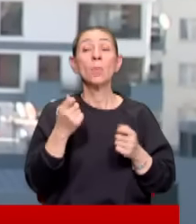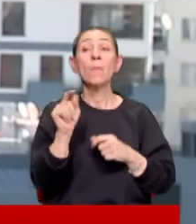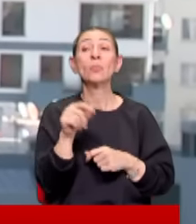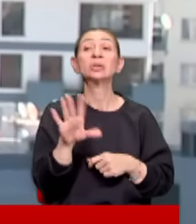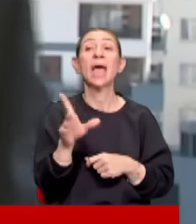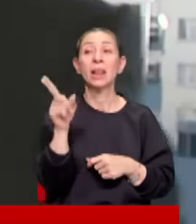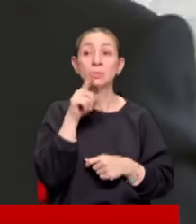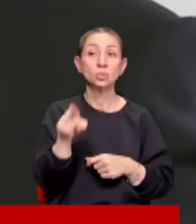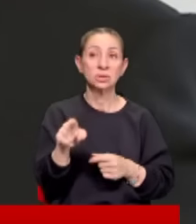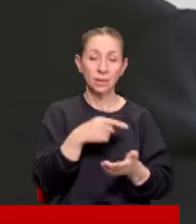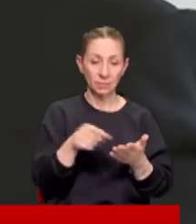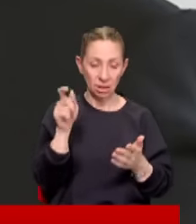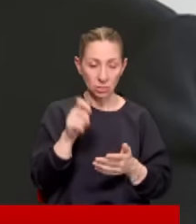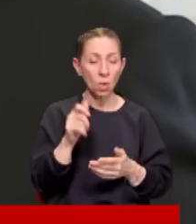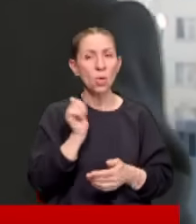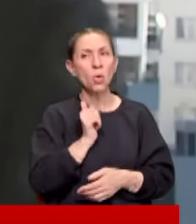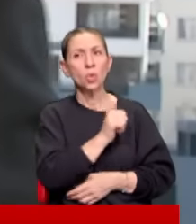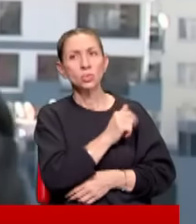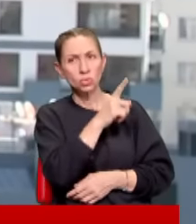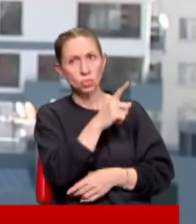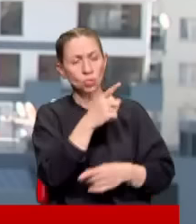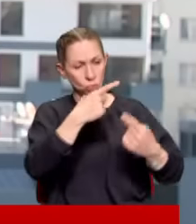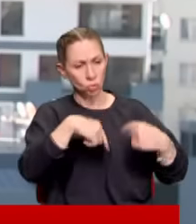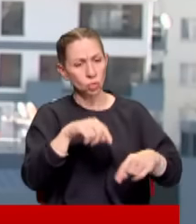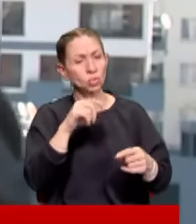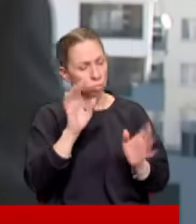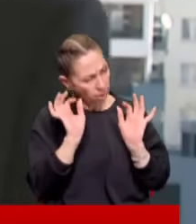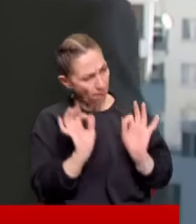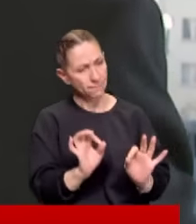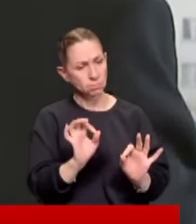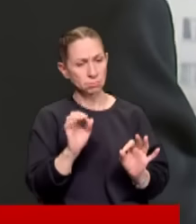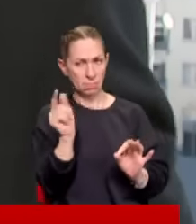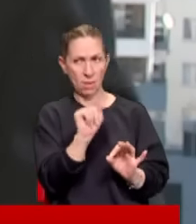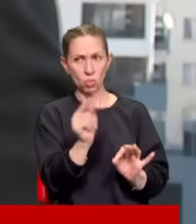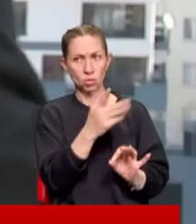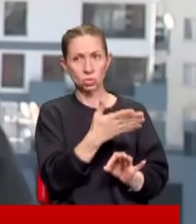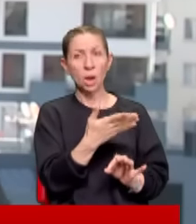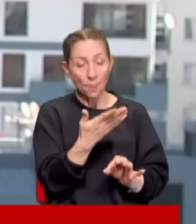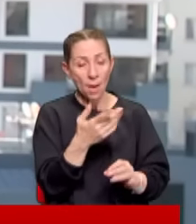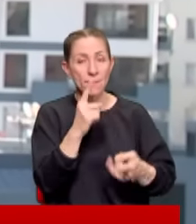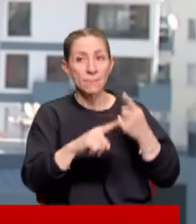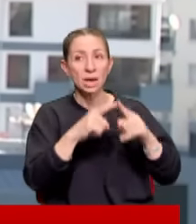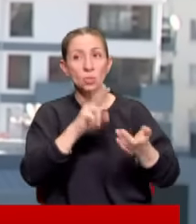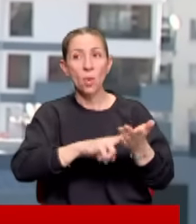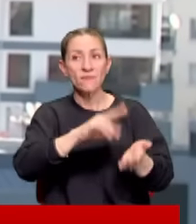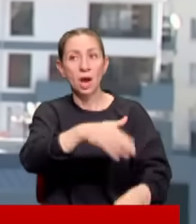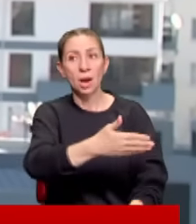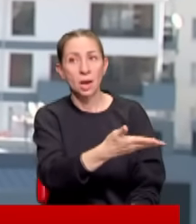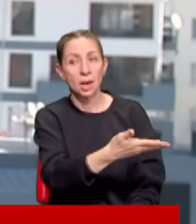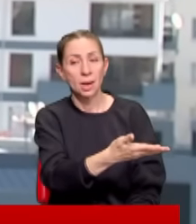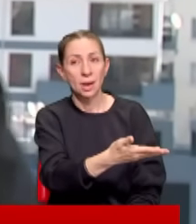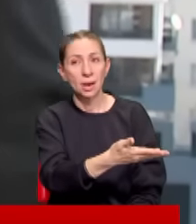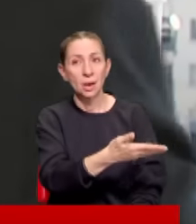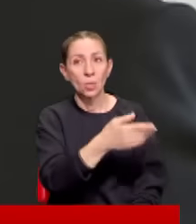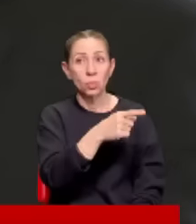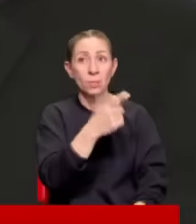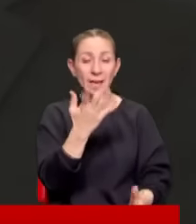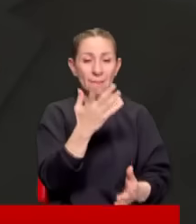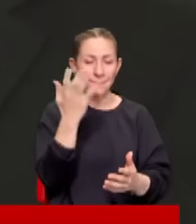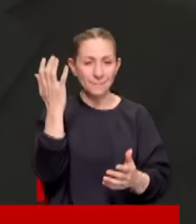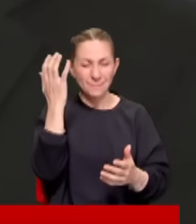sebebiyle. Şimdi Ordu'da sandık kurulu üyeleri kamu görevlisi adamlar siyasi parti üyesi. Şimdi bu bile